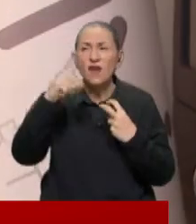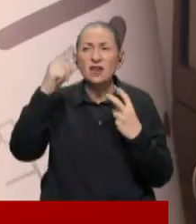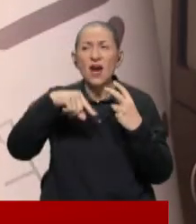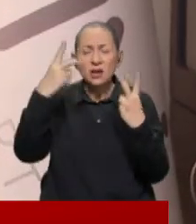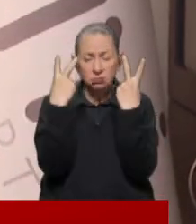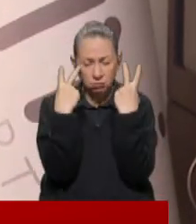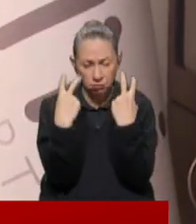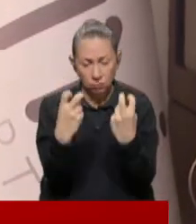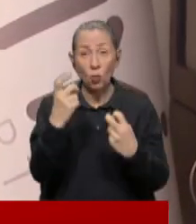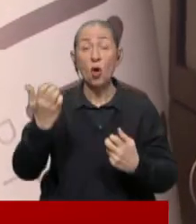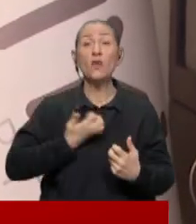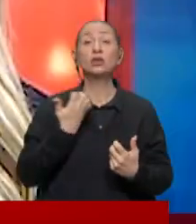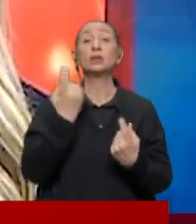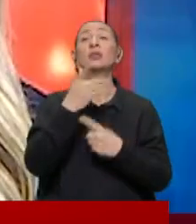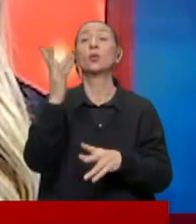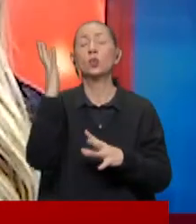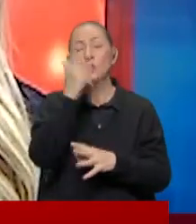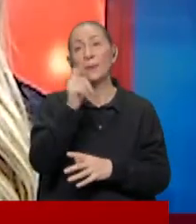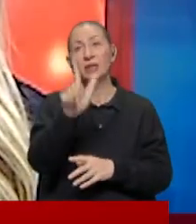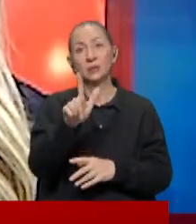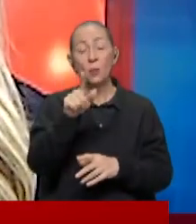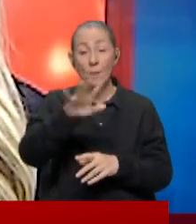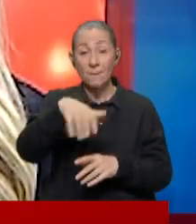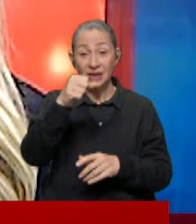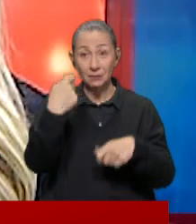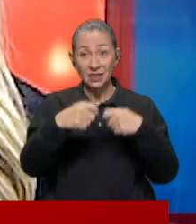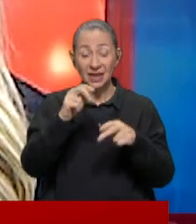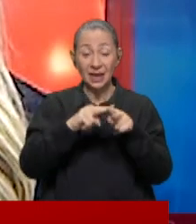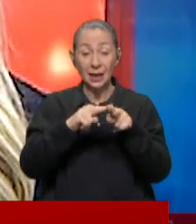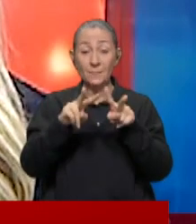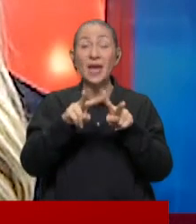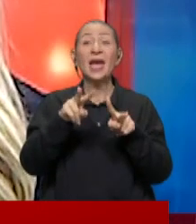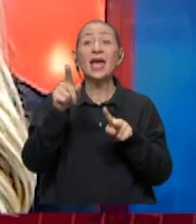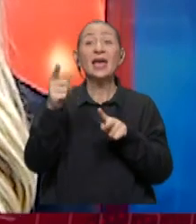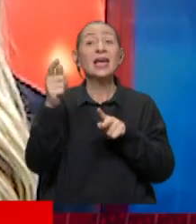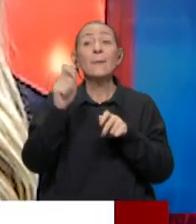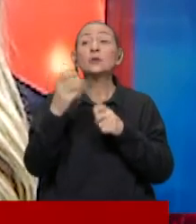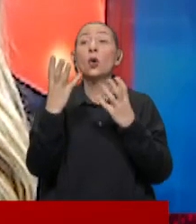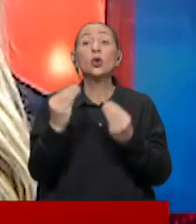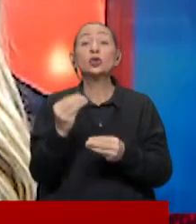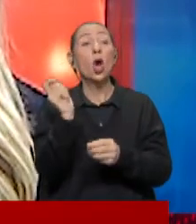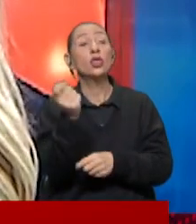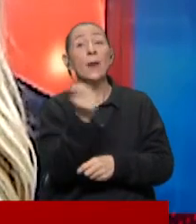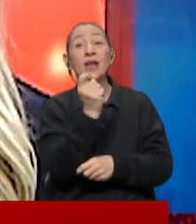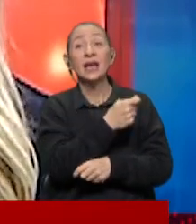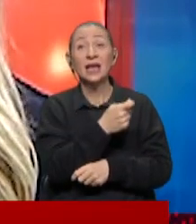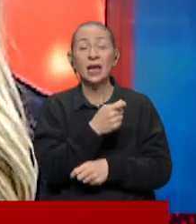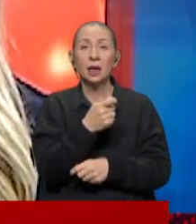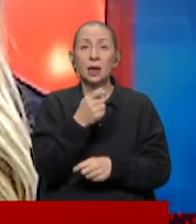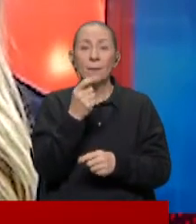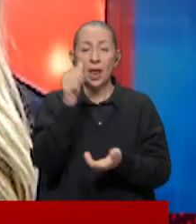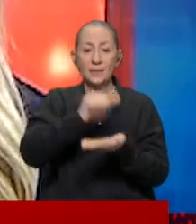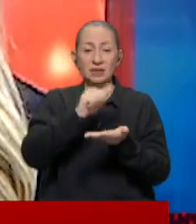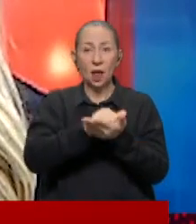Bu övünecek bir şey değil. Bu utanılacak bir şey. Siz bu Merkez Bankası'ndan kur korumalı mevduata yapmış olduğunuz ödemeleri para